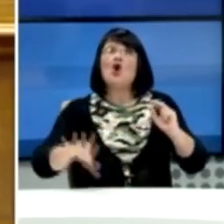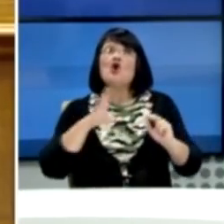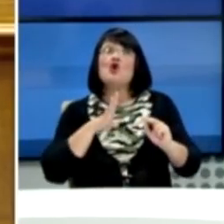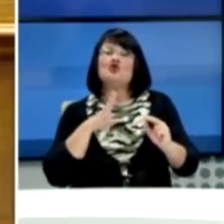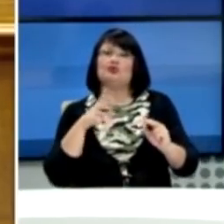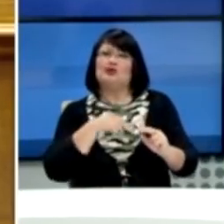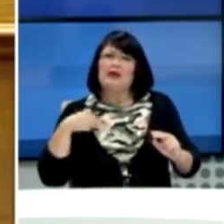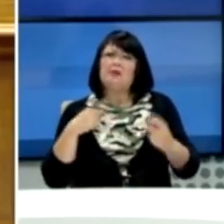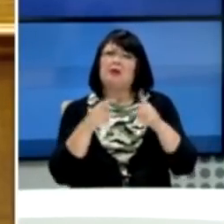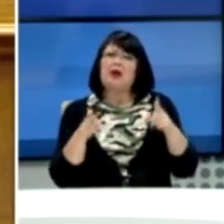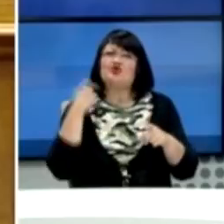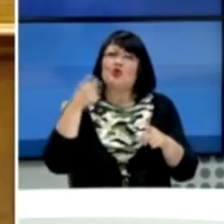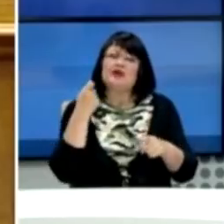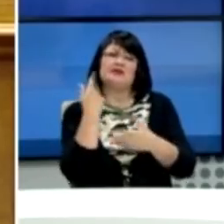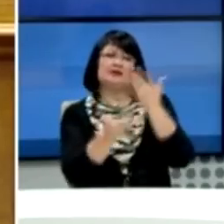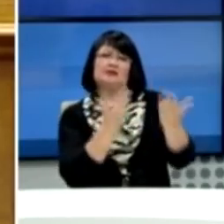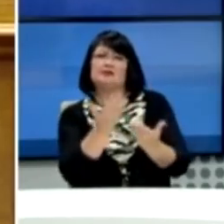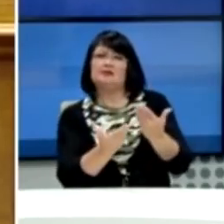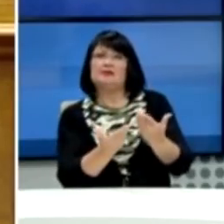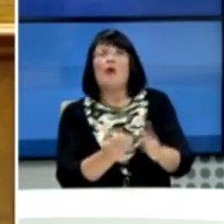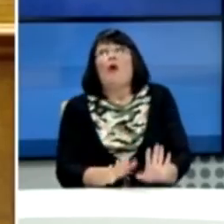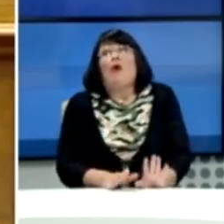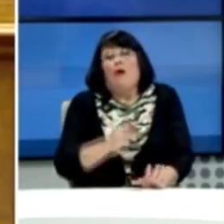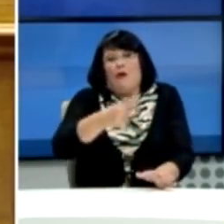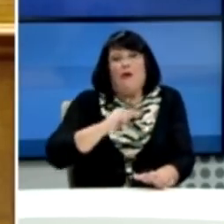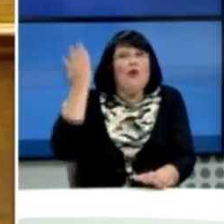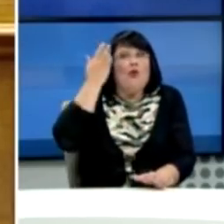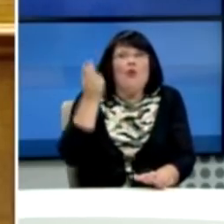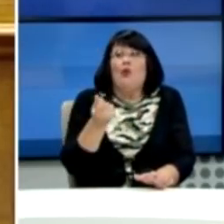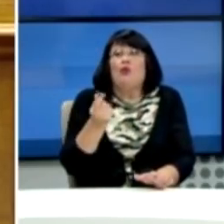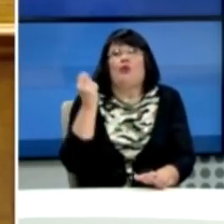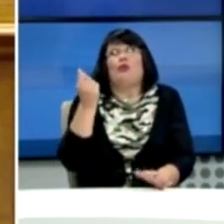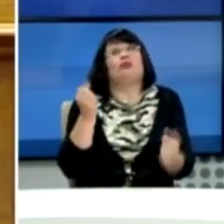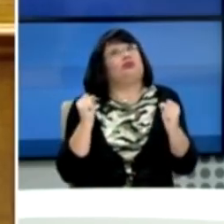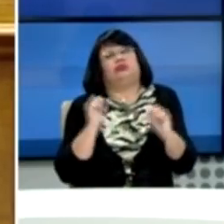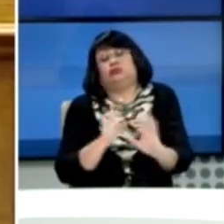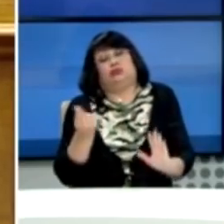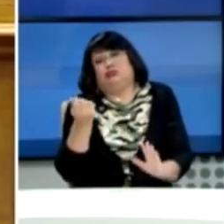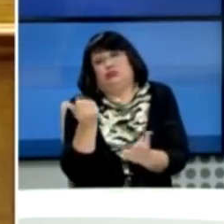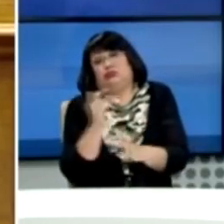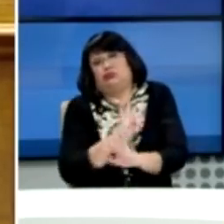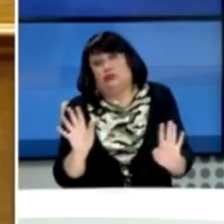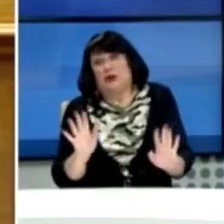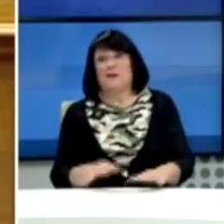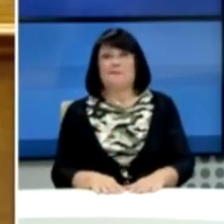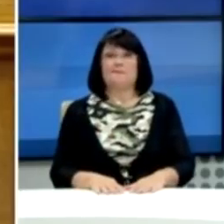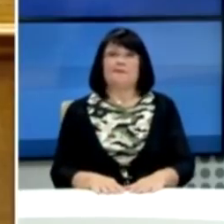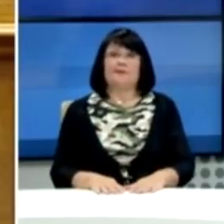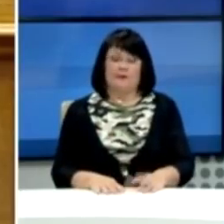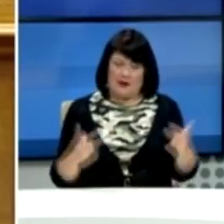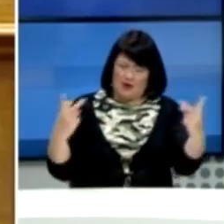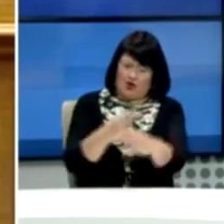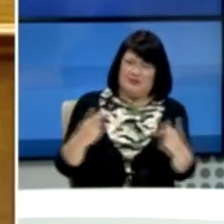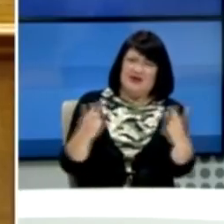της εκπαίδευσης, με μια φωνή λένε ότι κοστίζουν, ότι η οικονομία δεν αντέχει. Προφανώς εννοούν ότι δεν τους παίρνει να